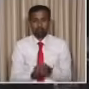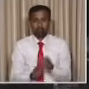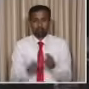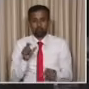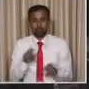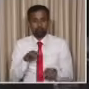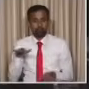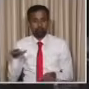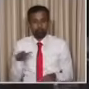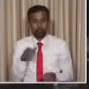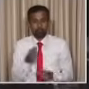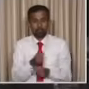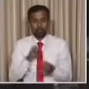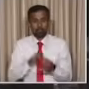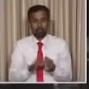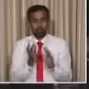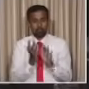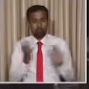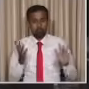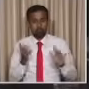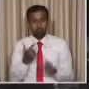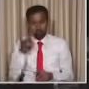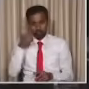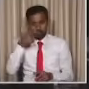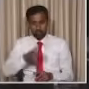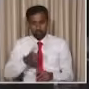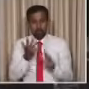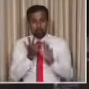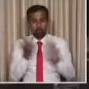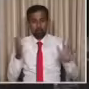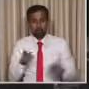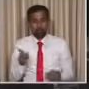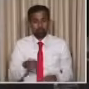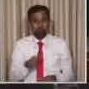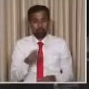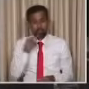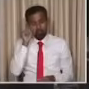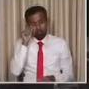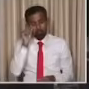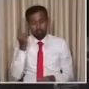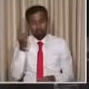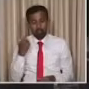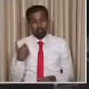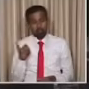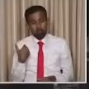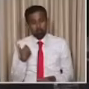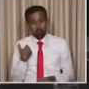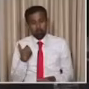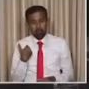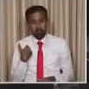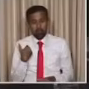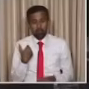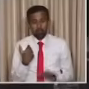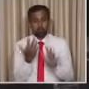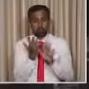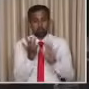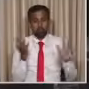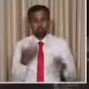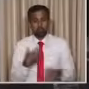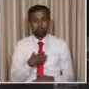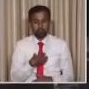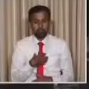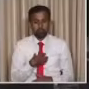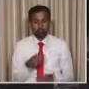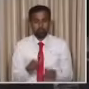पत्ते गैस पोलिंग वल तेल पोलिंग वल दवास गणन निधिमरागन दह दुखन ए पोलिंग वल दुखिंद